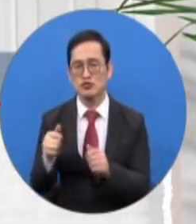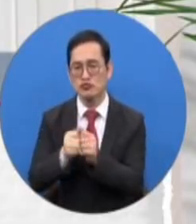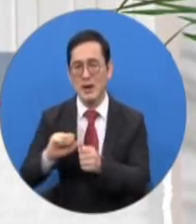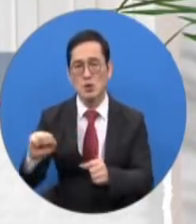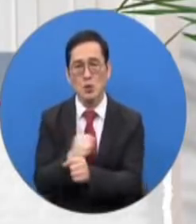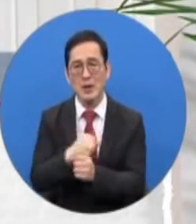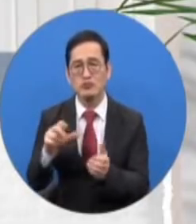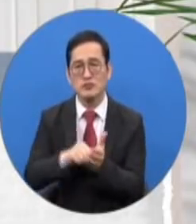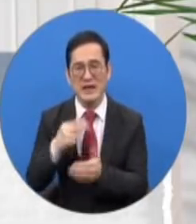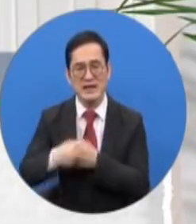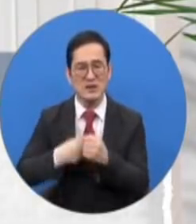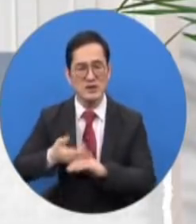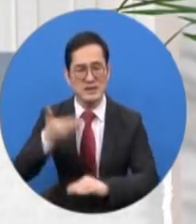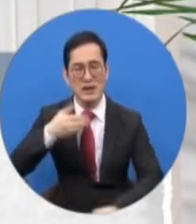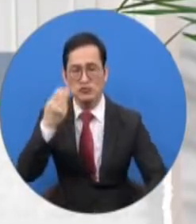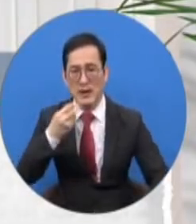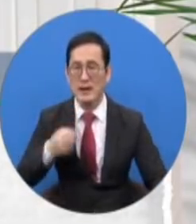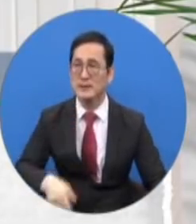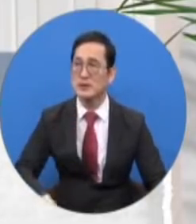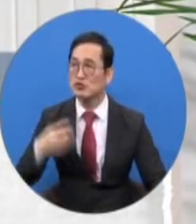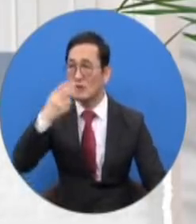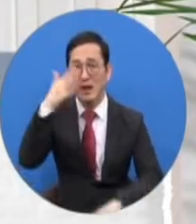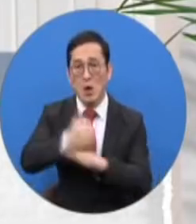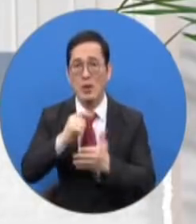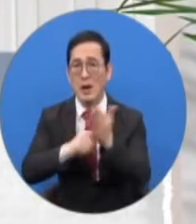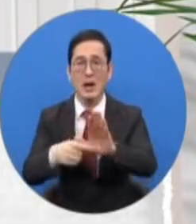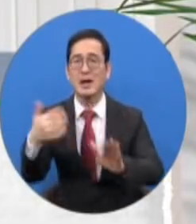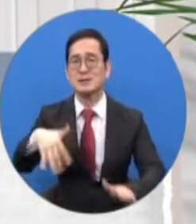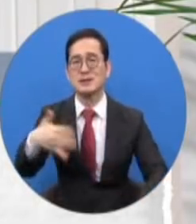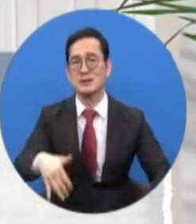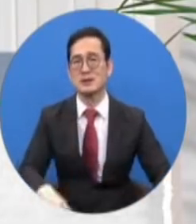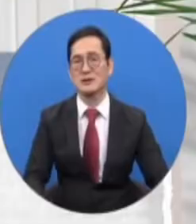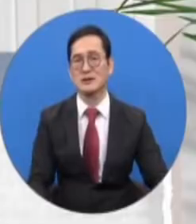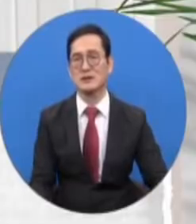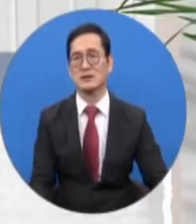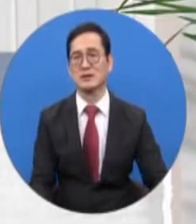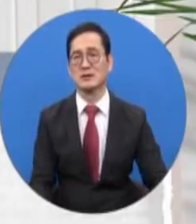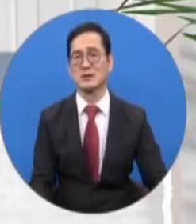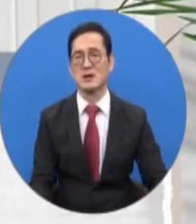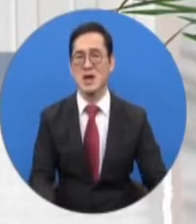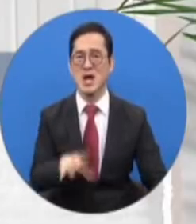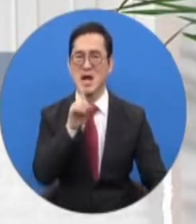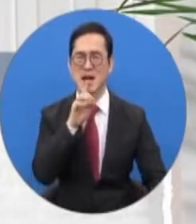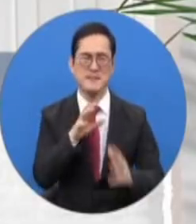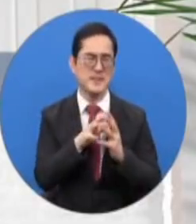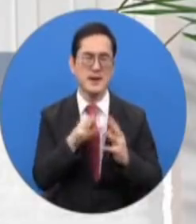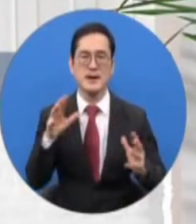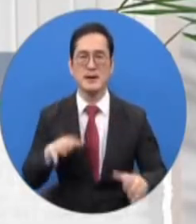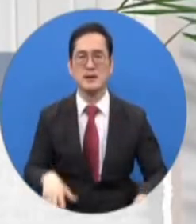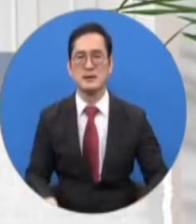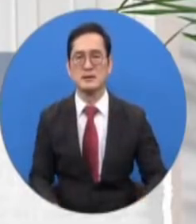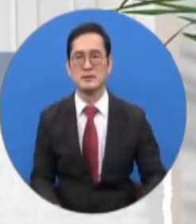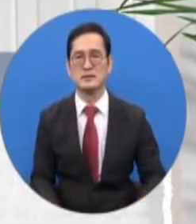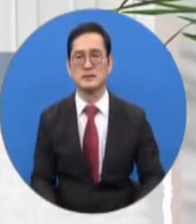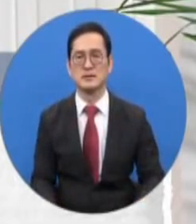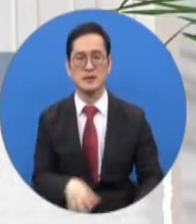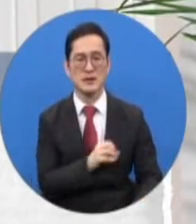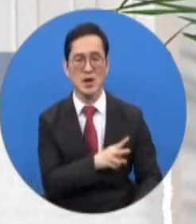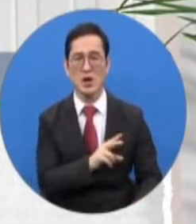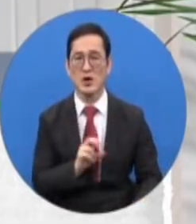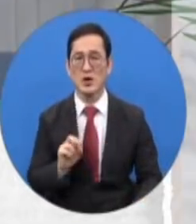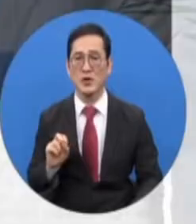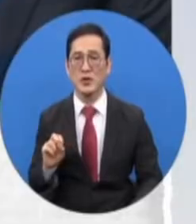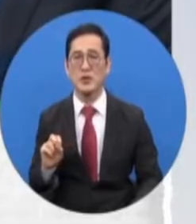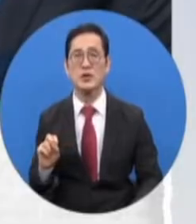뭐냐면 검찰이 근데 어느 하나 결과를 제대로 내놓은 게 없습니다. 그것이 다 이번 대선에 논란이 됐었습니다. 그러다 보니까 여야